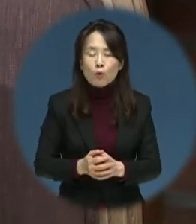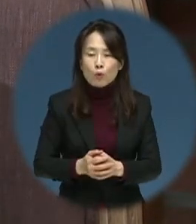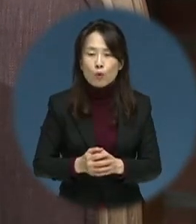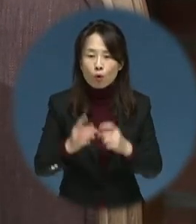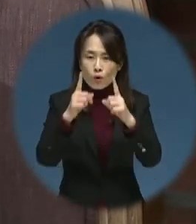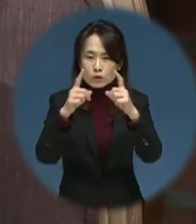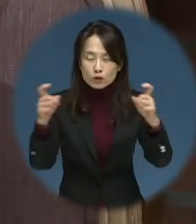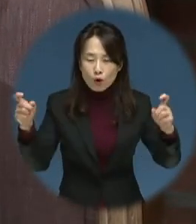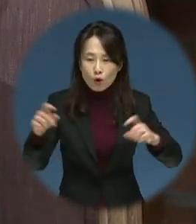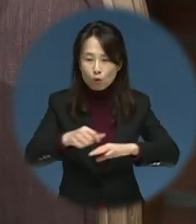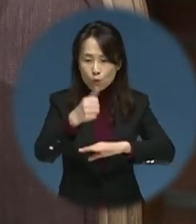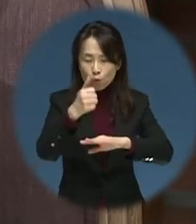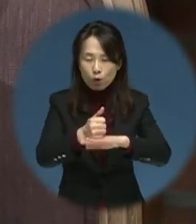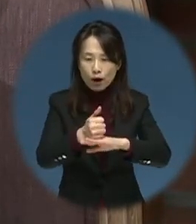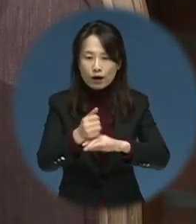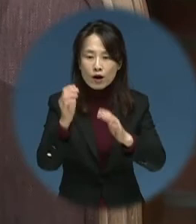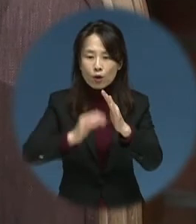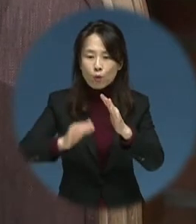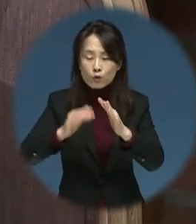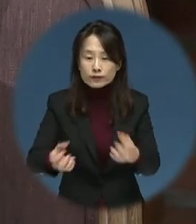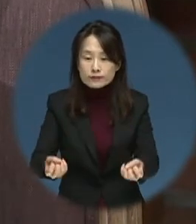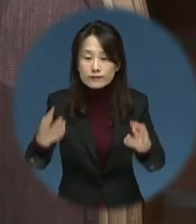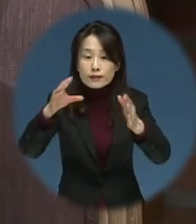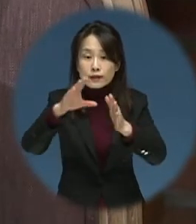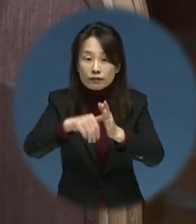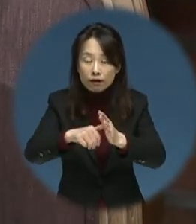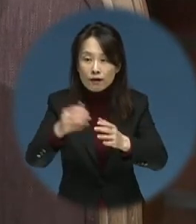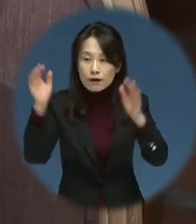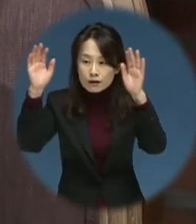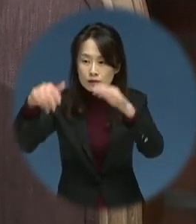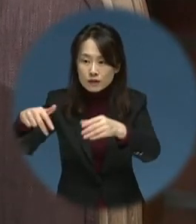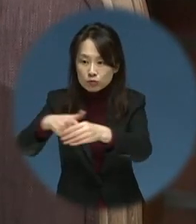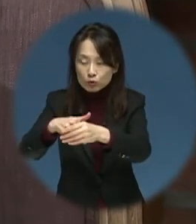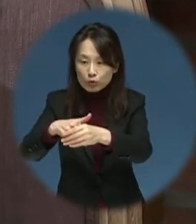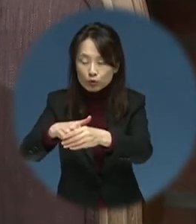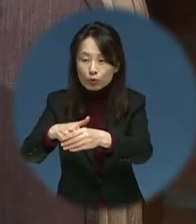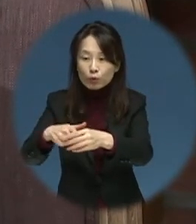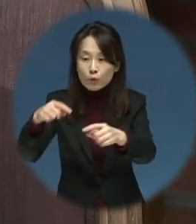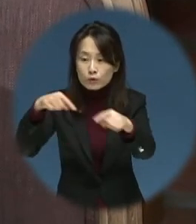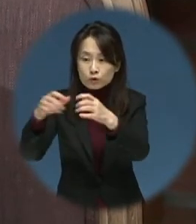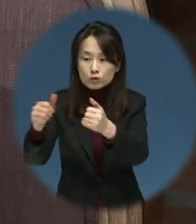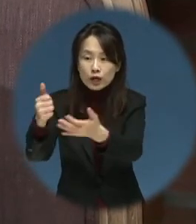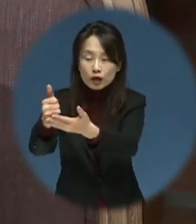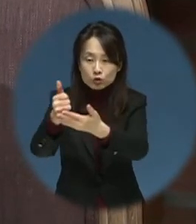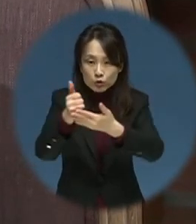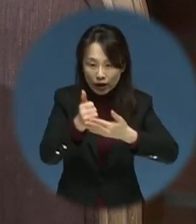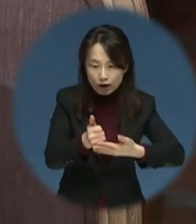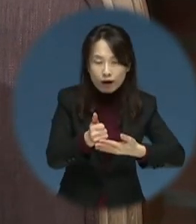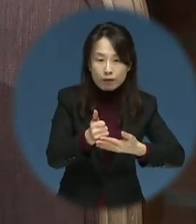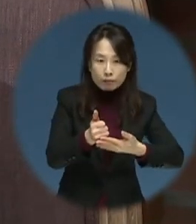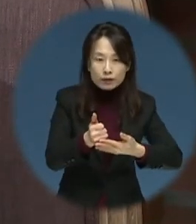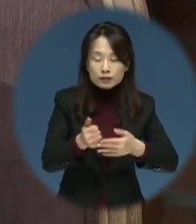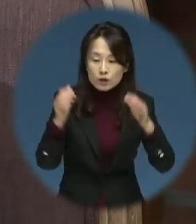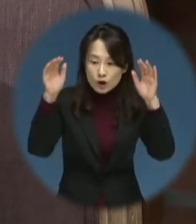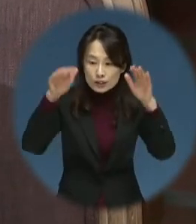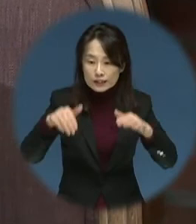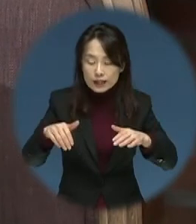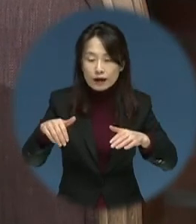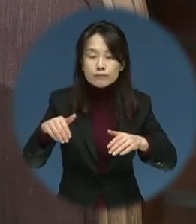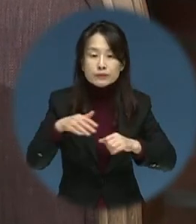행사에 반드시 이슬람 성직자 종교 지도자가 공식적으로 초대받아서 그래요. 이슬람식